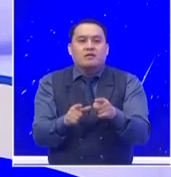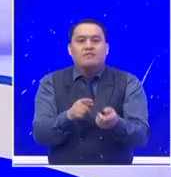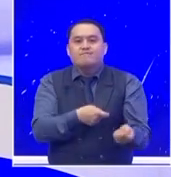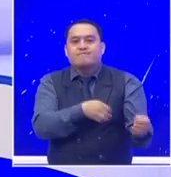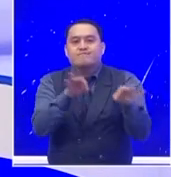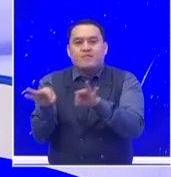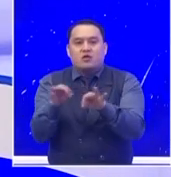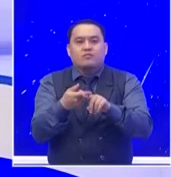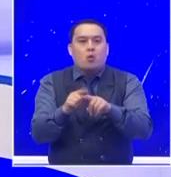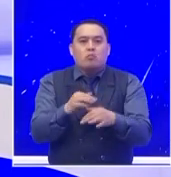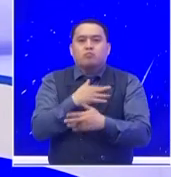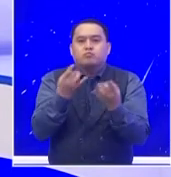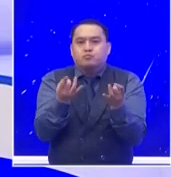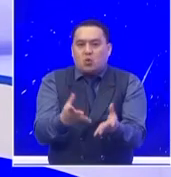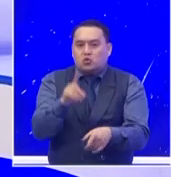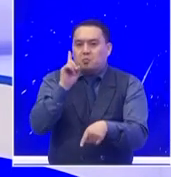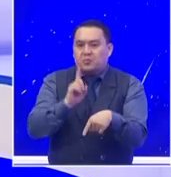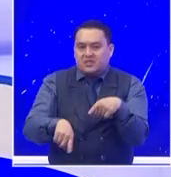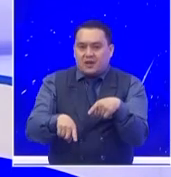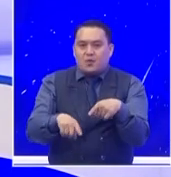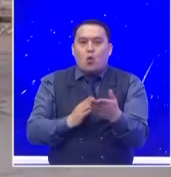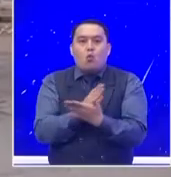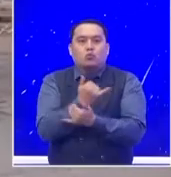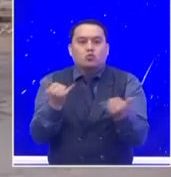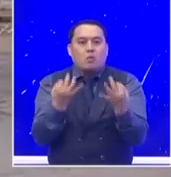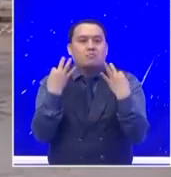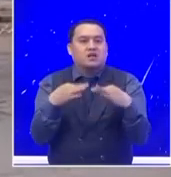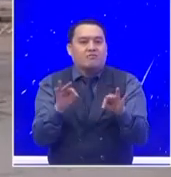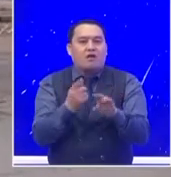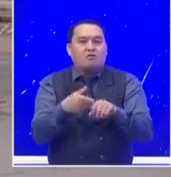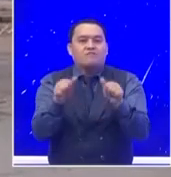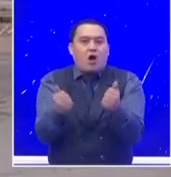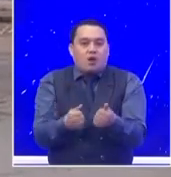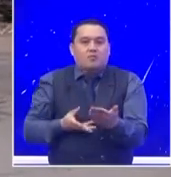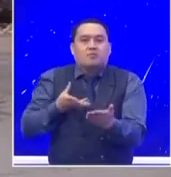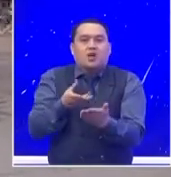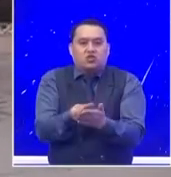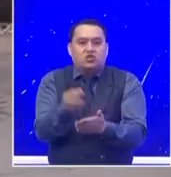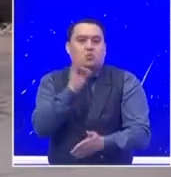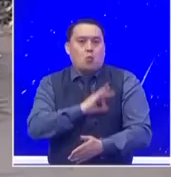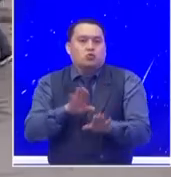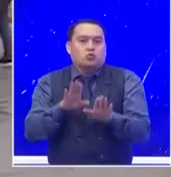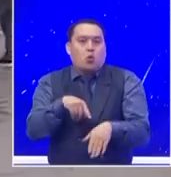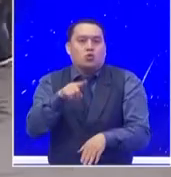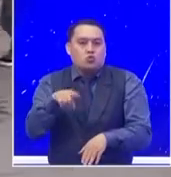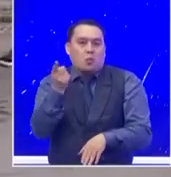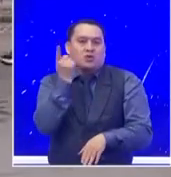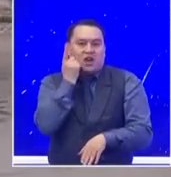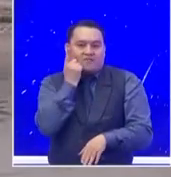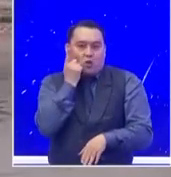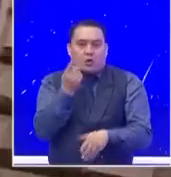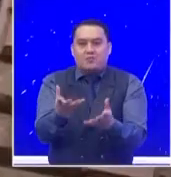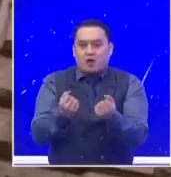Венгрии становится намного проще и быстрее. Услуга позволяет пользователям формировать платежи, используя только номер мобильного